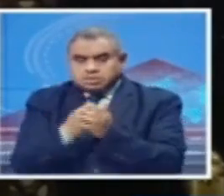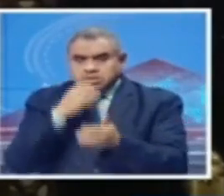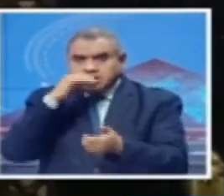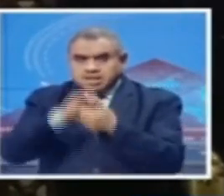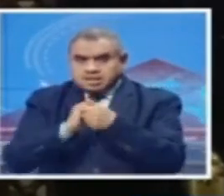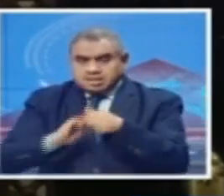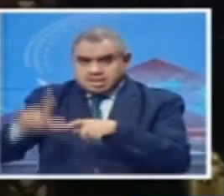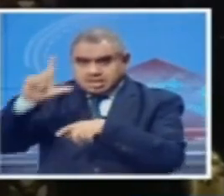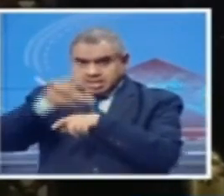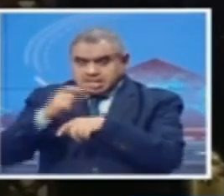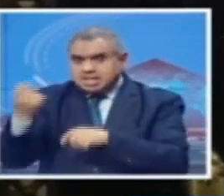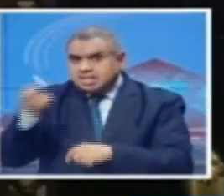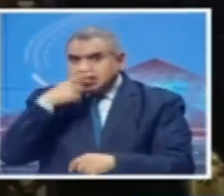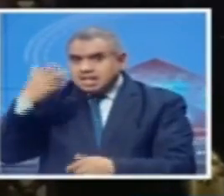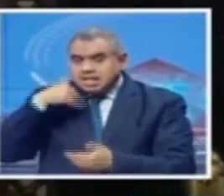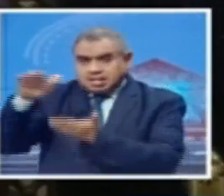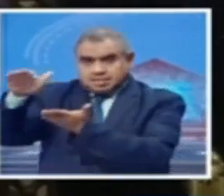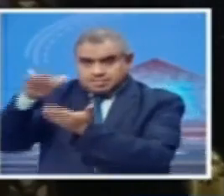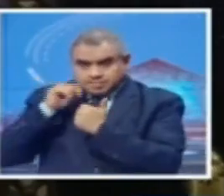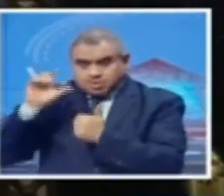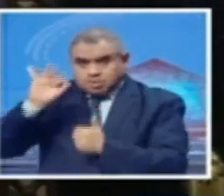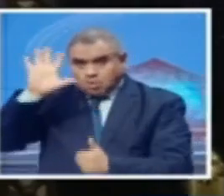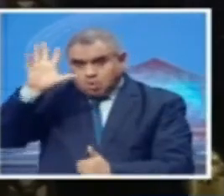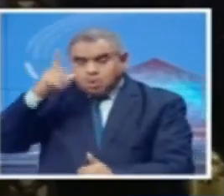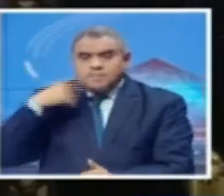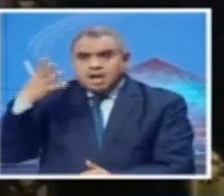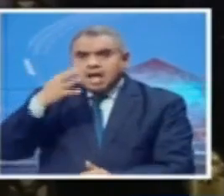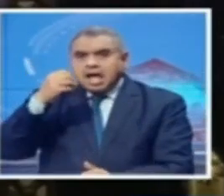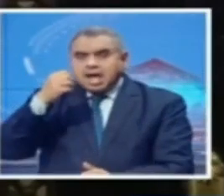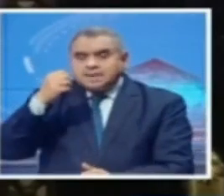حدينا 40 مليون جرعة على